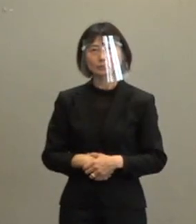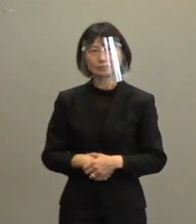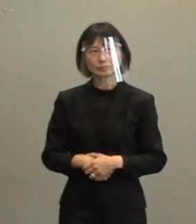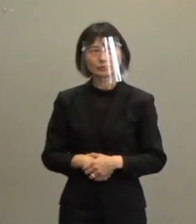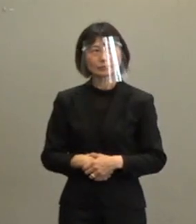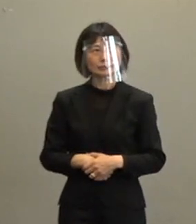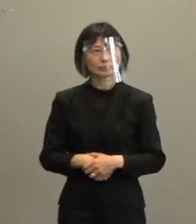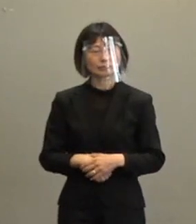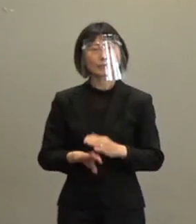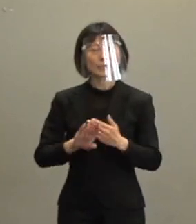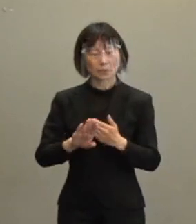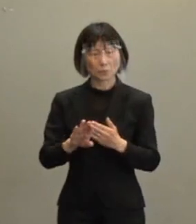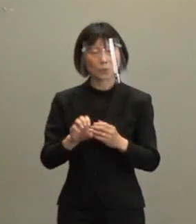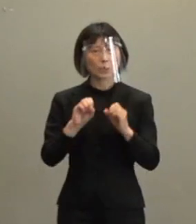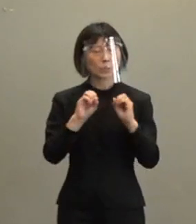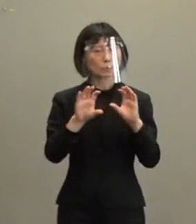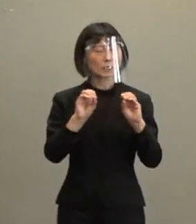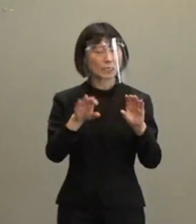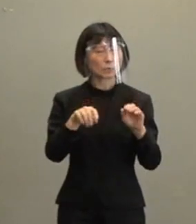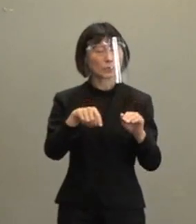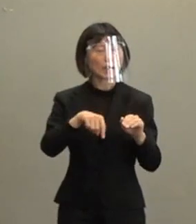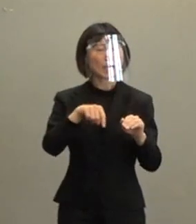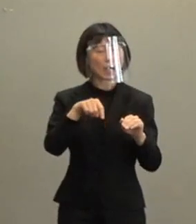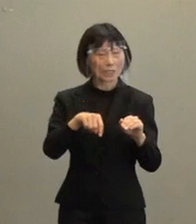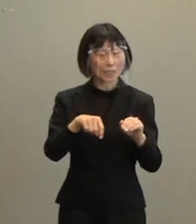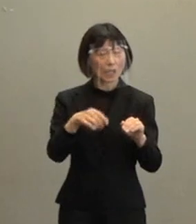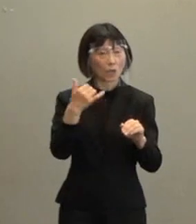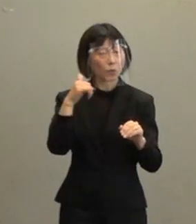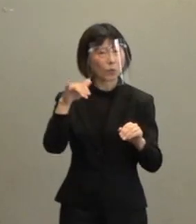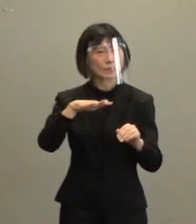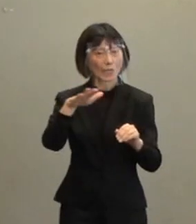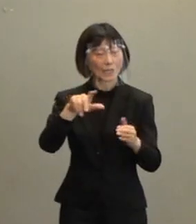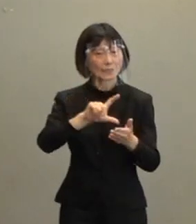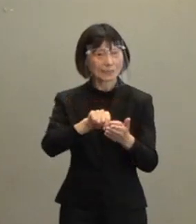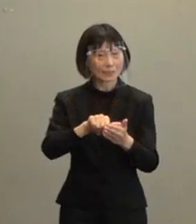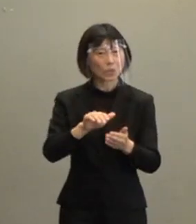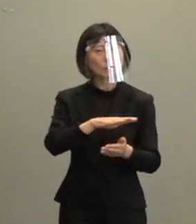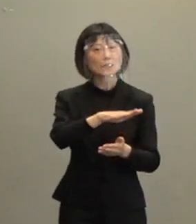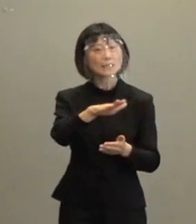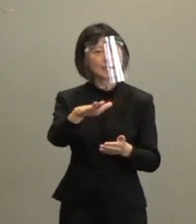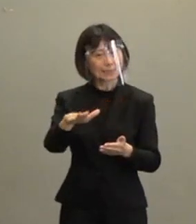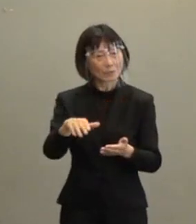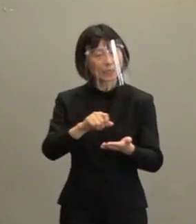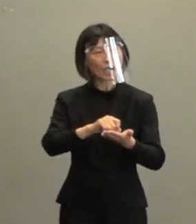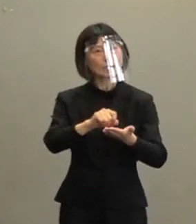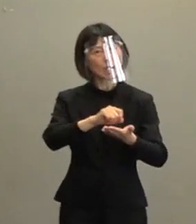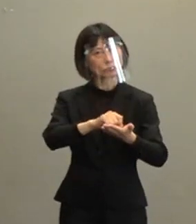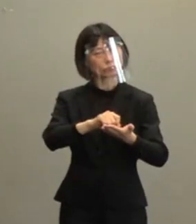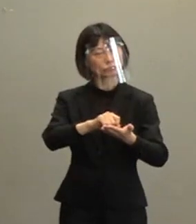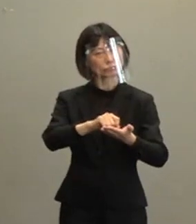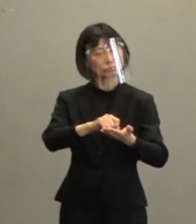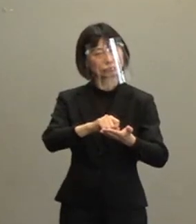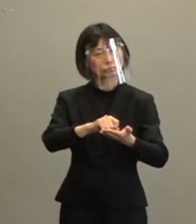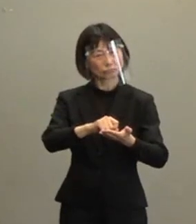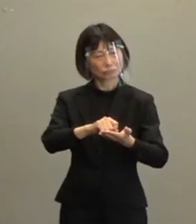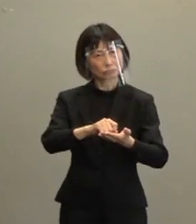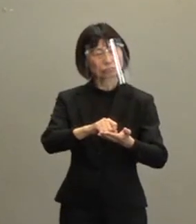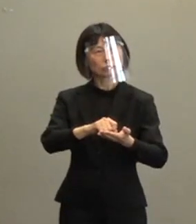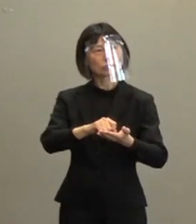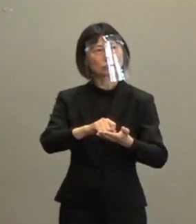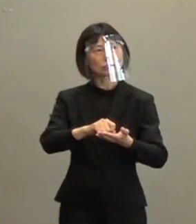あとこの呼びかけの中では、保護者、地域の皆様ということなんですけども、